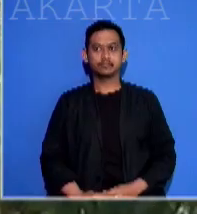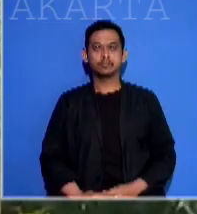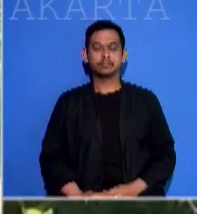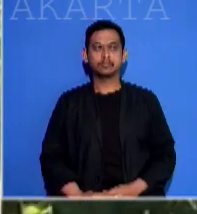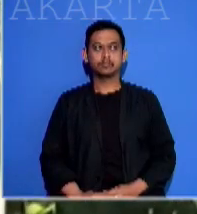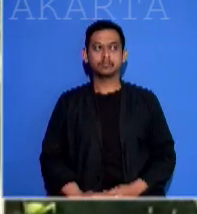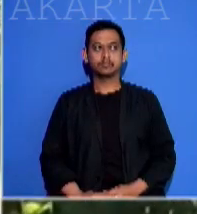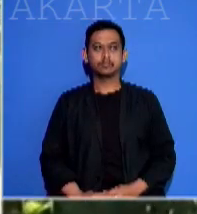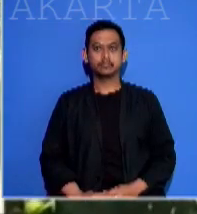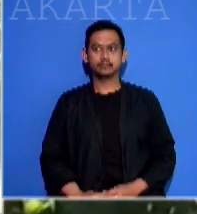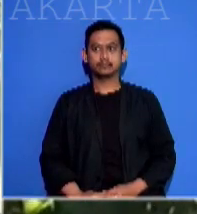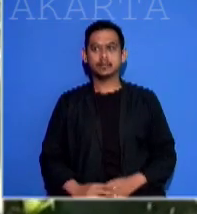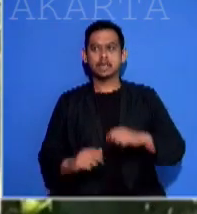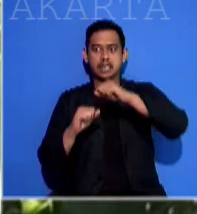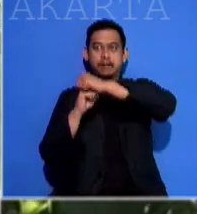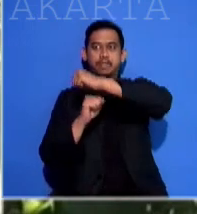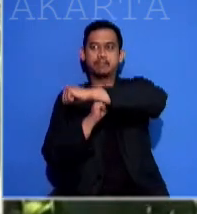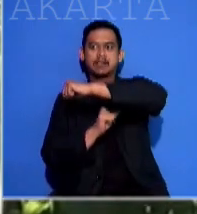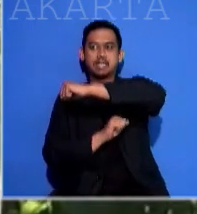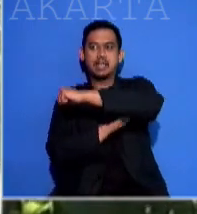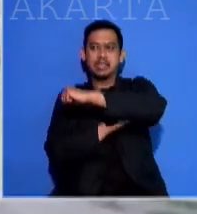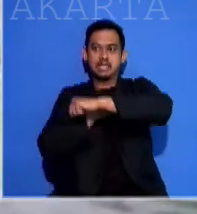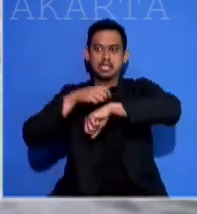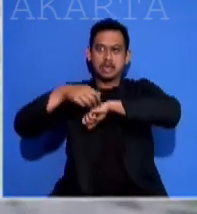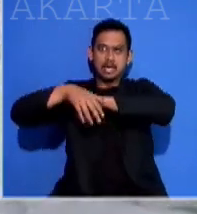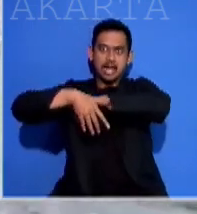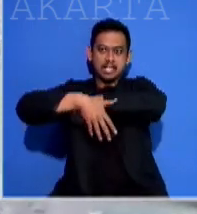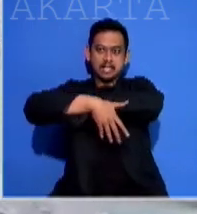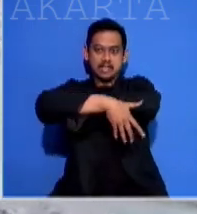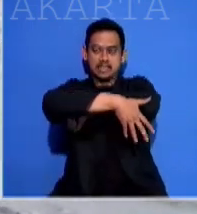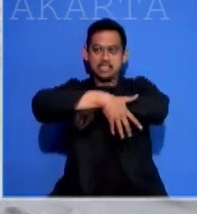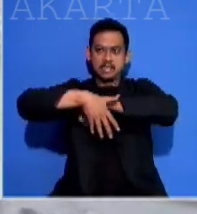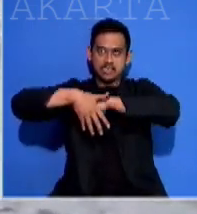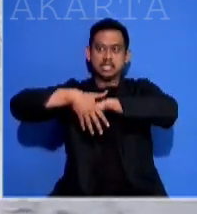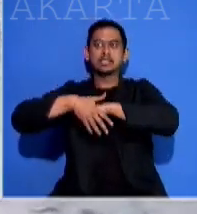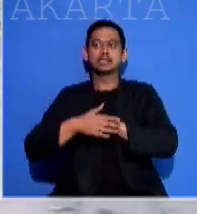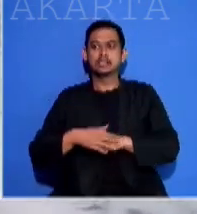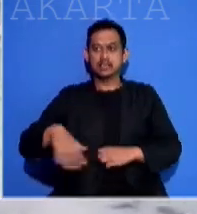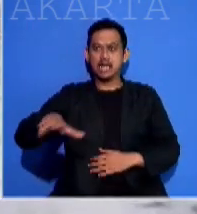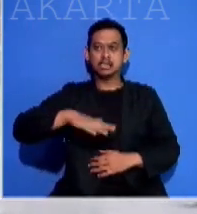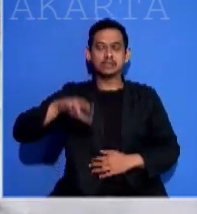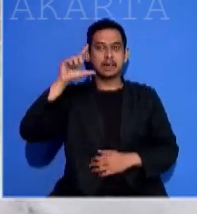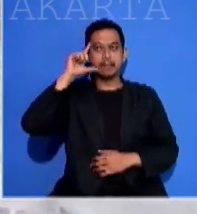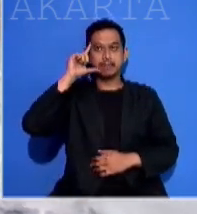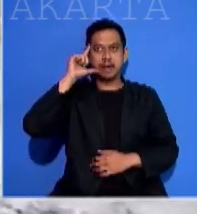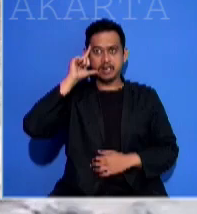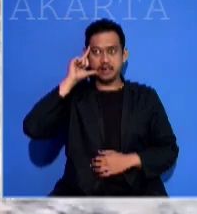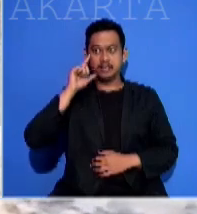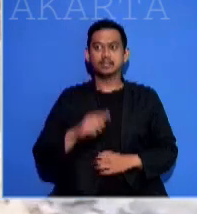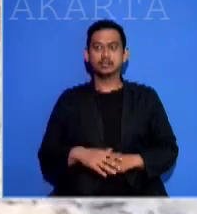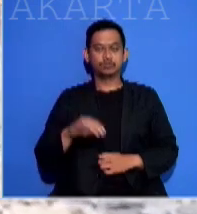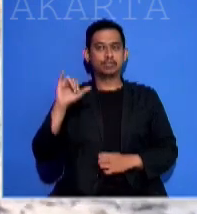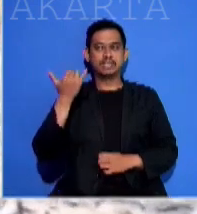kunjungan jembatan akar terletak di Dusun kurahan 4 Kelurahan margodadiik kapanewon seegan Kabupaten Sleman Daerah